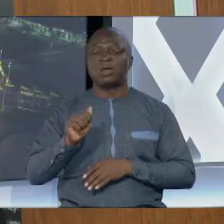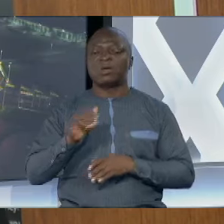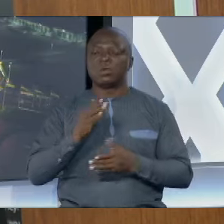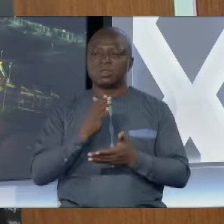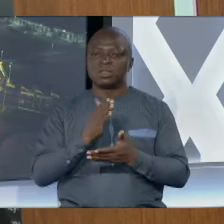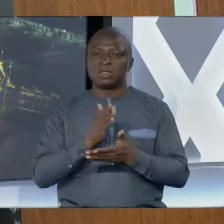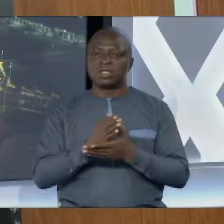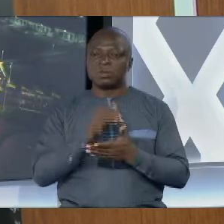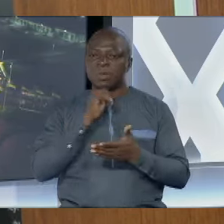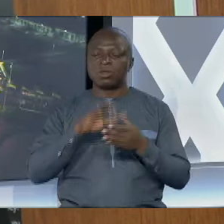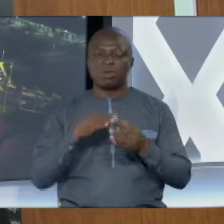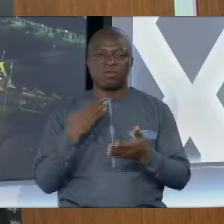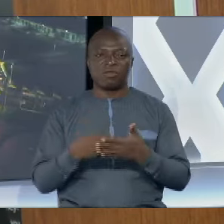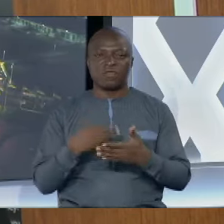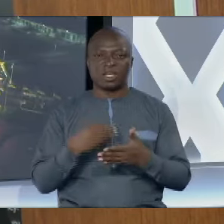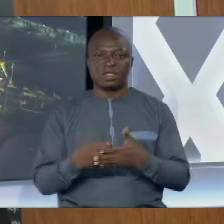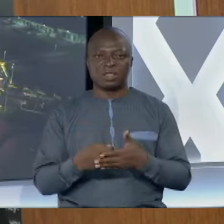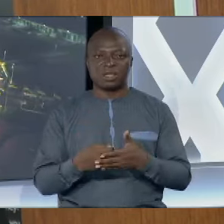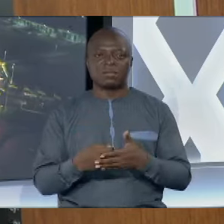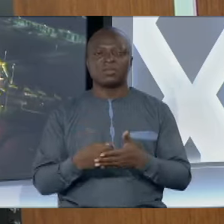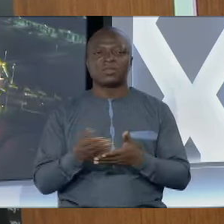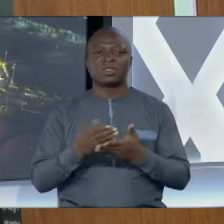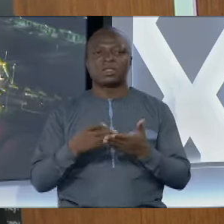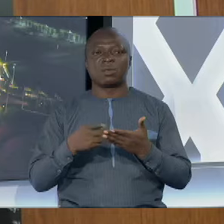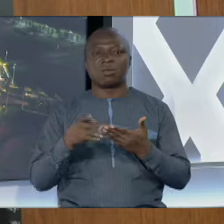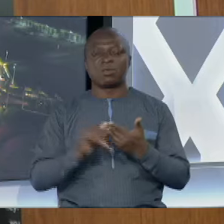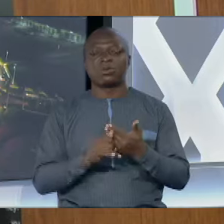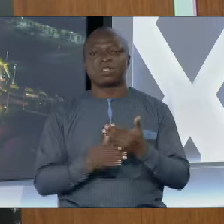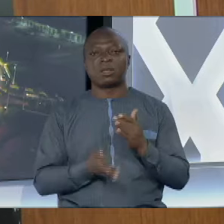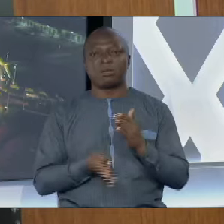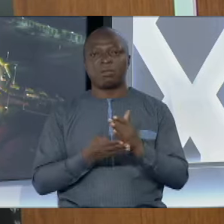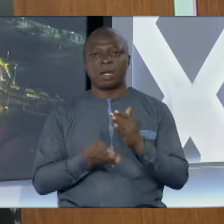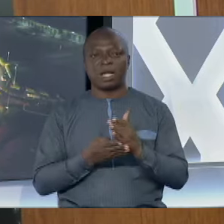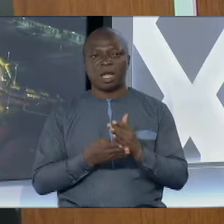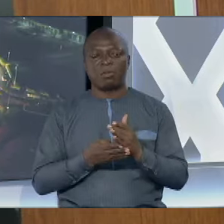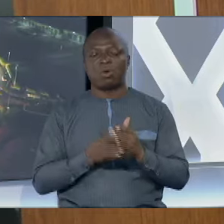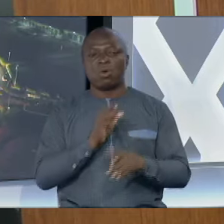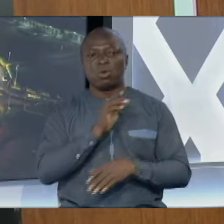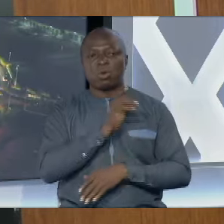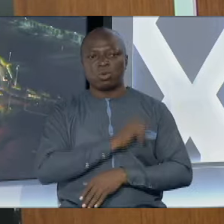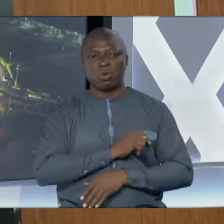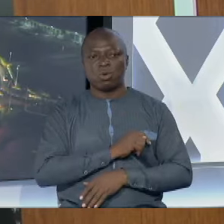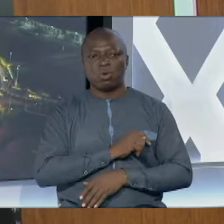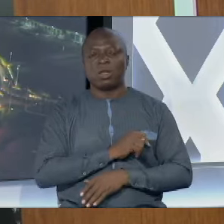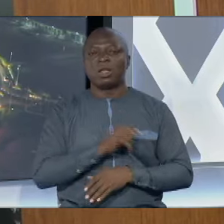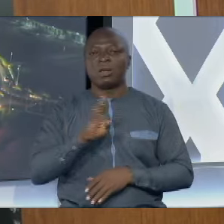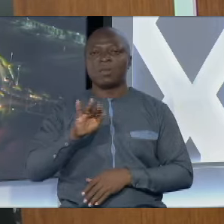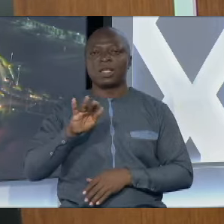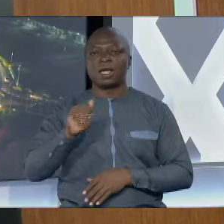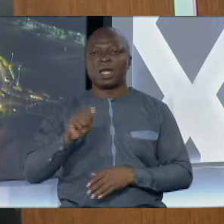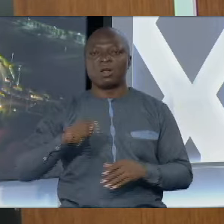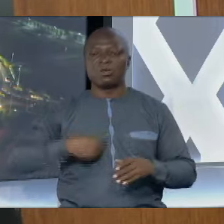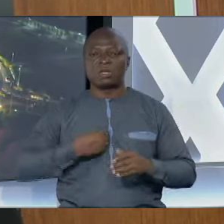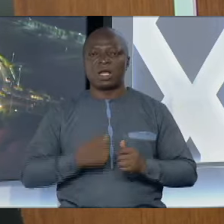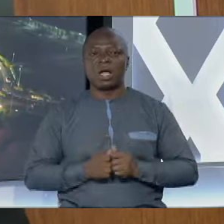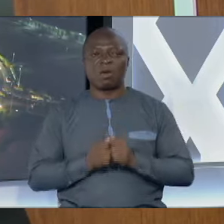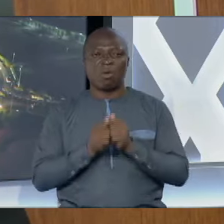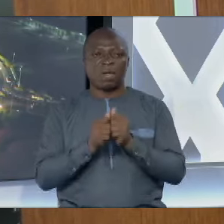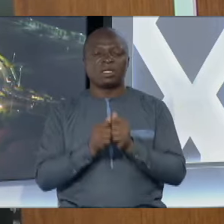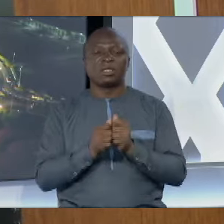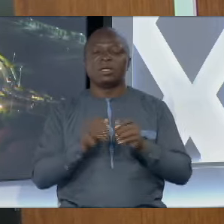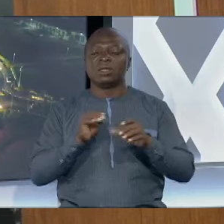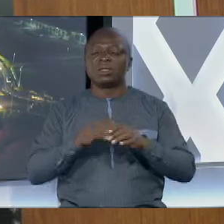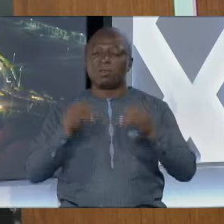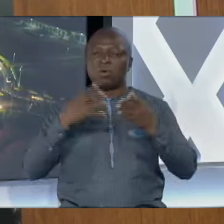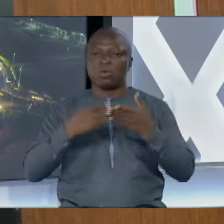de financer des projets bancables et au Togo. Et la BIA nous a accompagnés dans